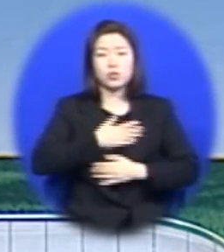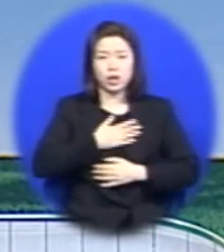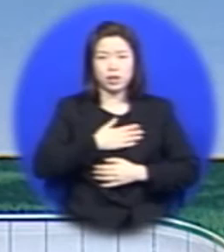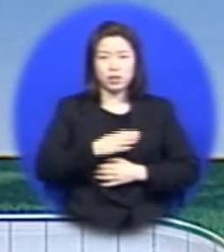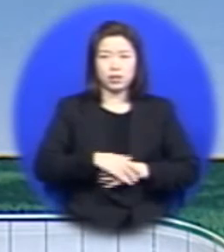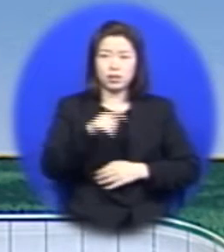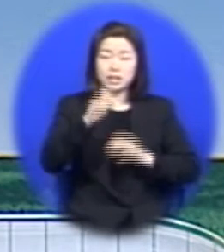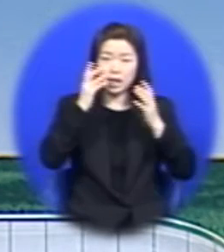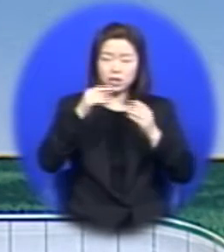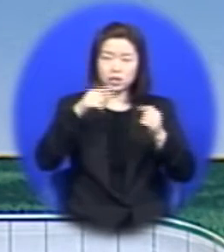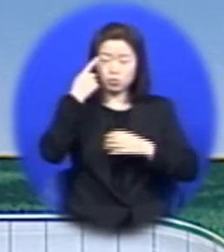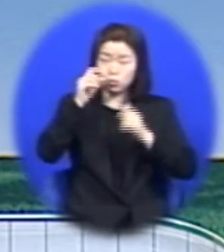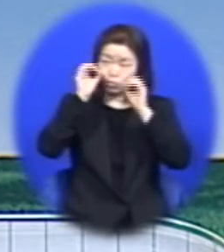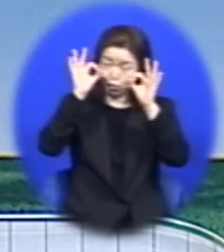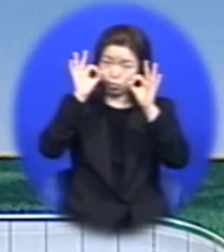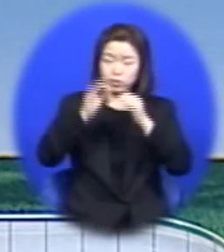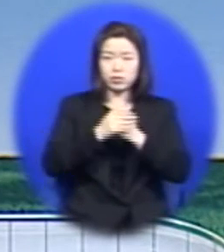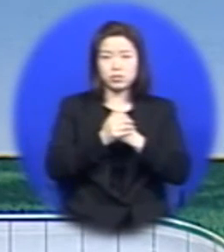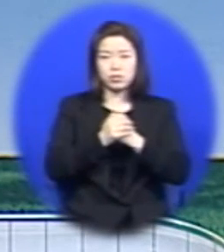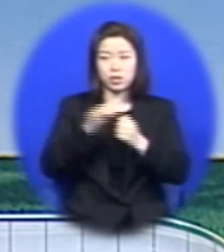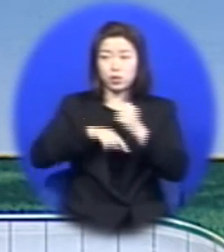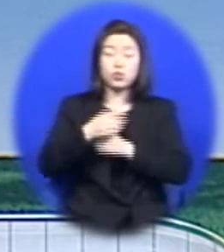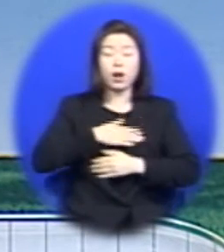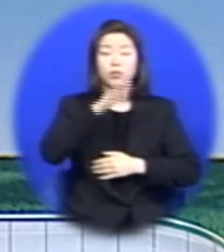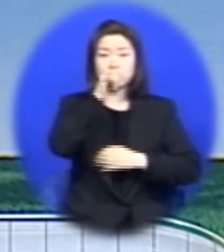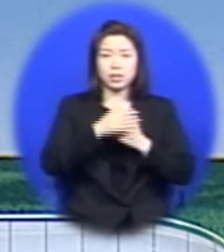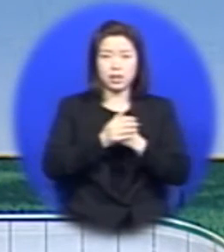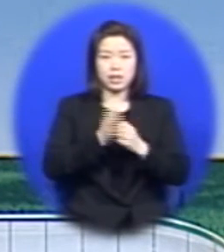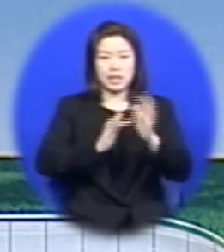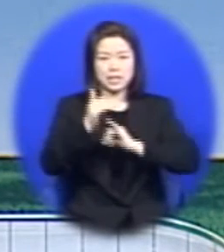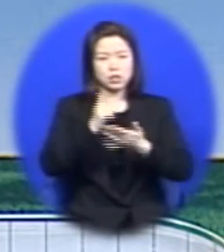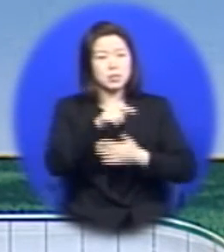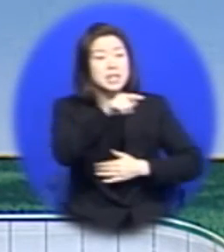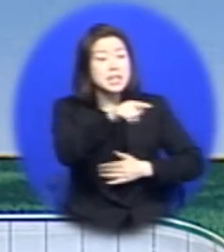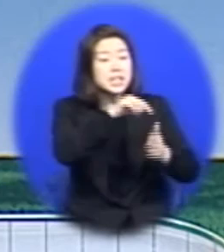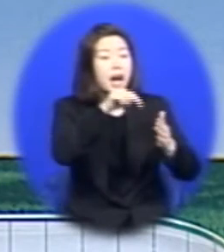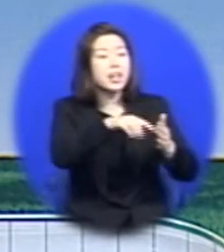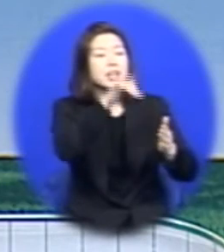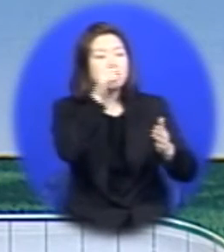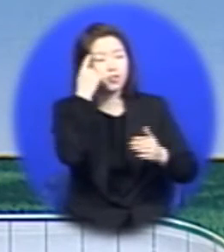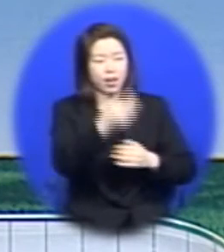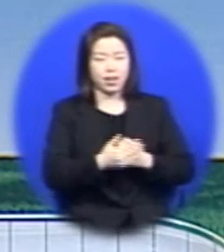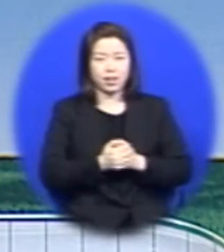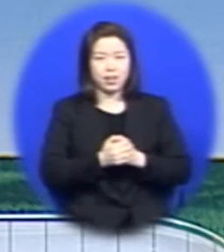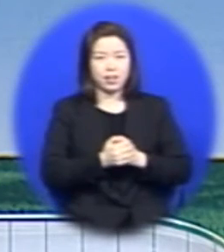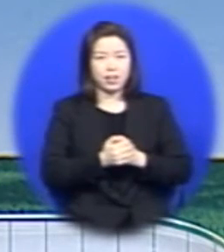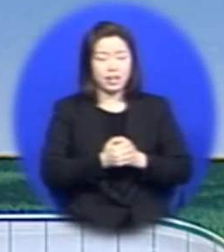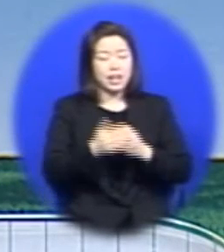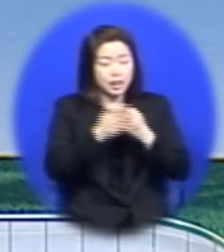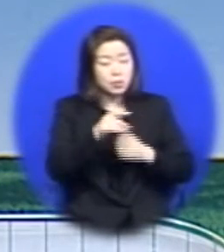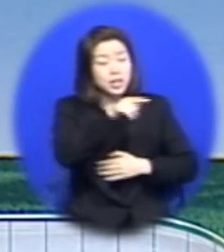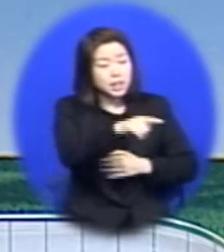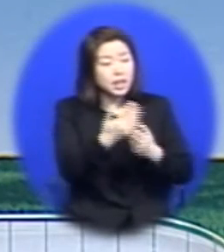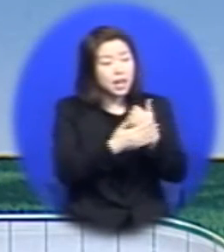눈이 동그래졌어요. 엄마가 이유를 알고 있다니까. 예수님이 너 안에 계신 거야. 그래서 너가 은혜를